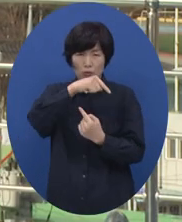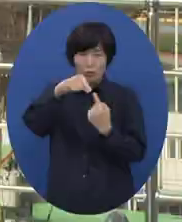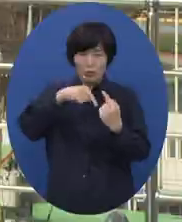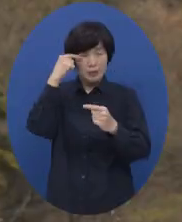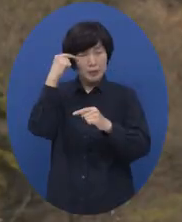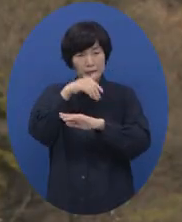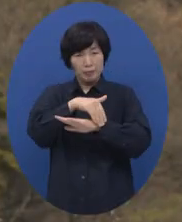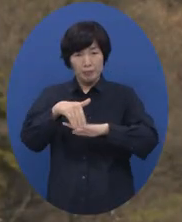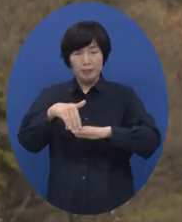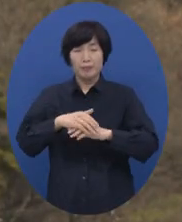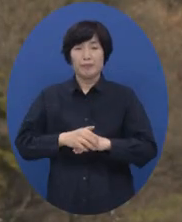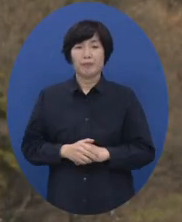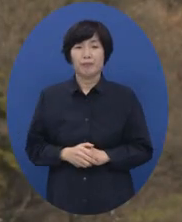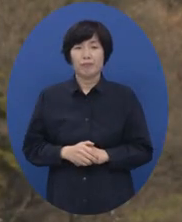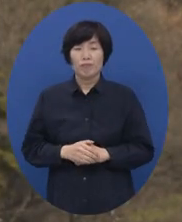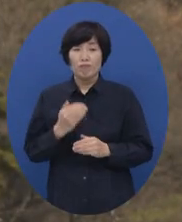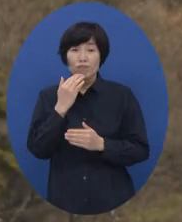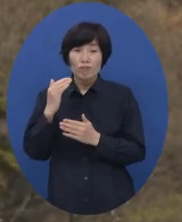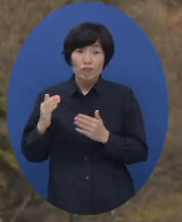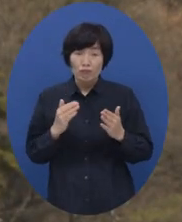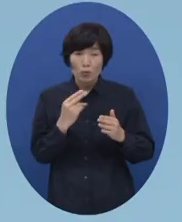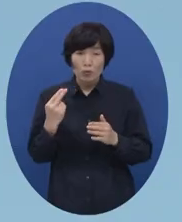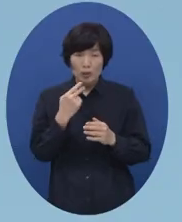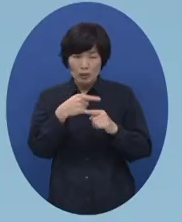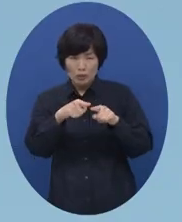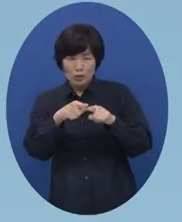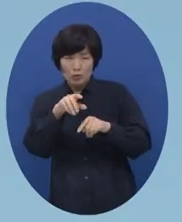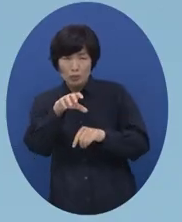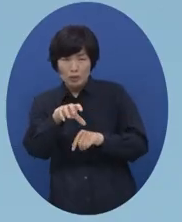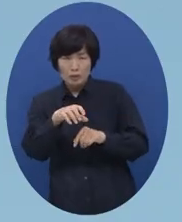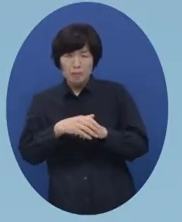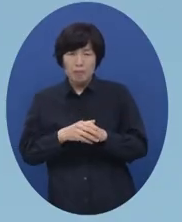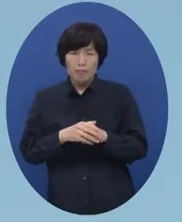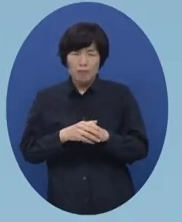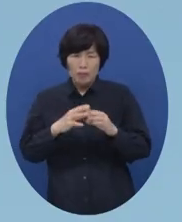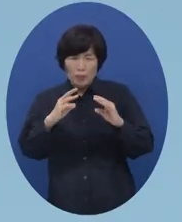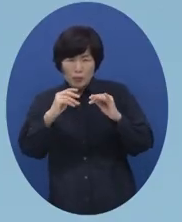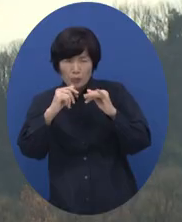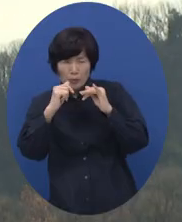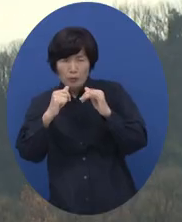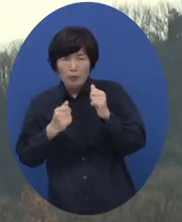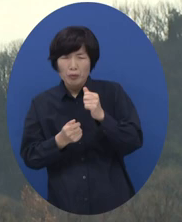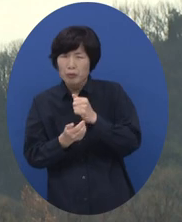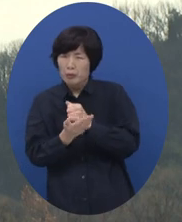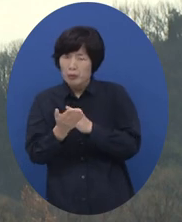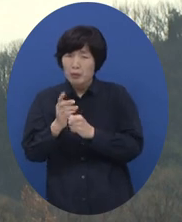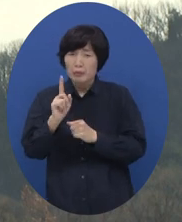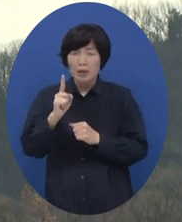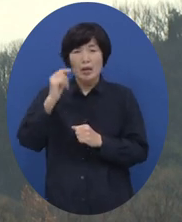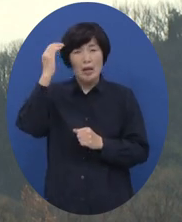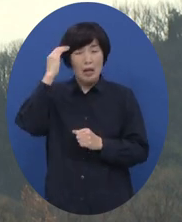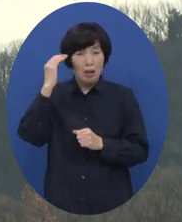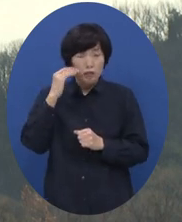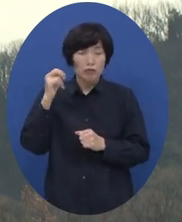예정입니다. 경기도 대기성분 측정소는 미세먼지에 영향을 미치는 요인인 국내